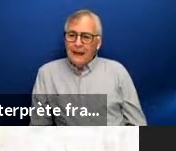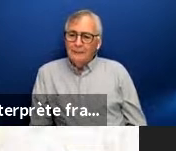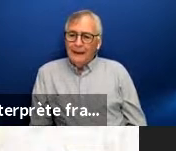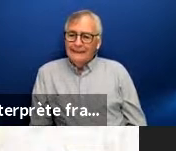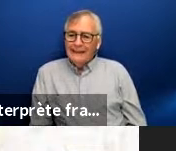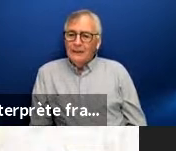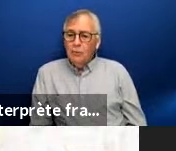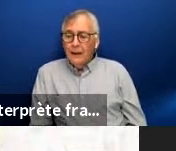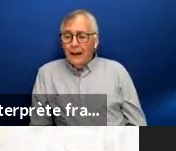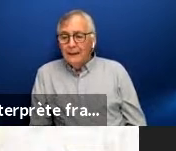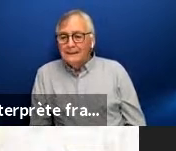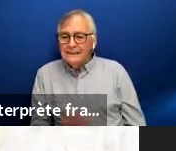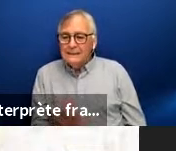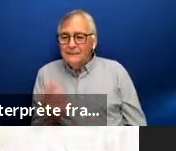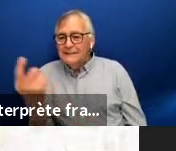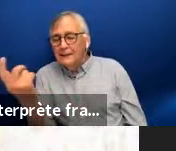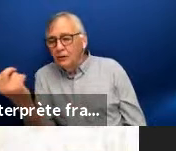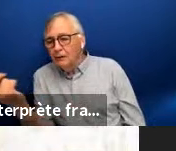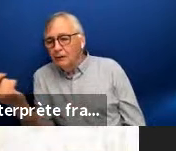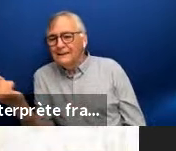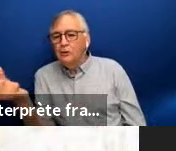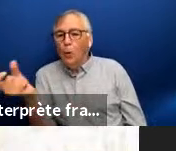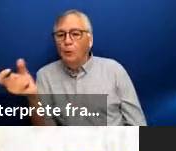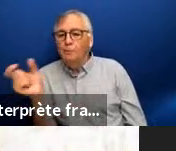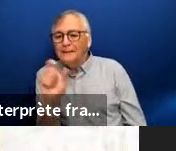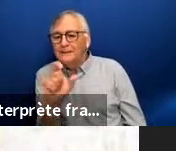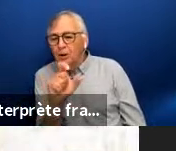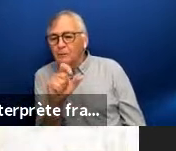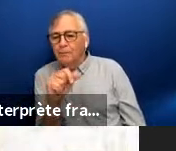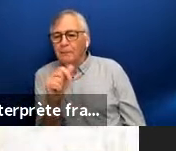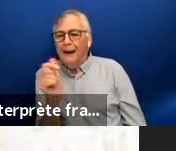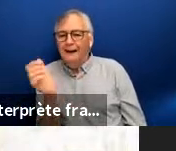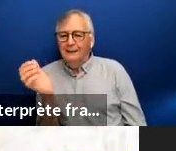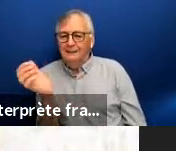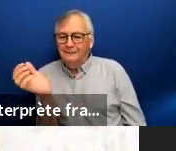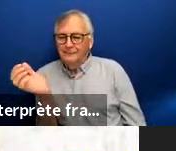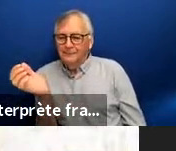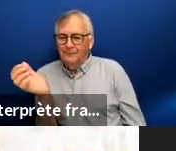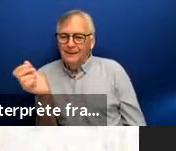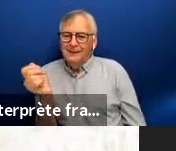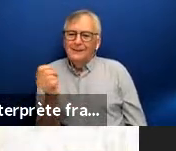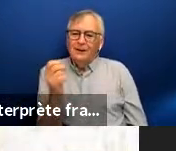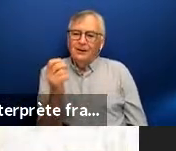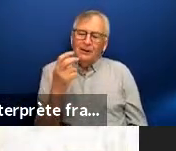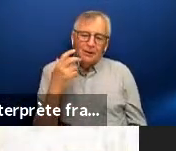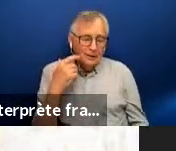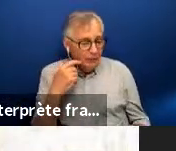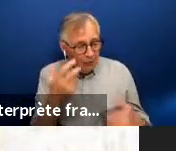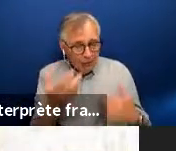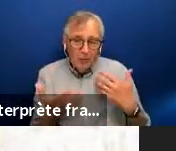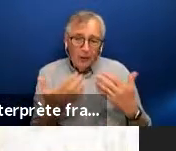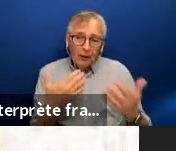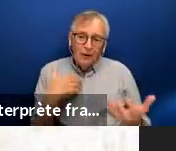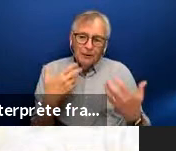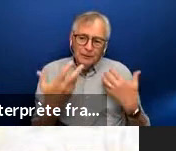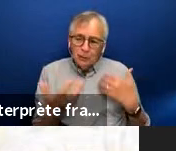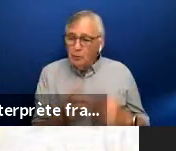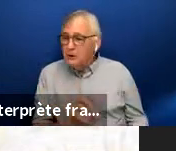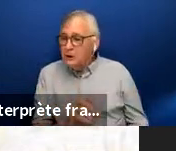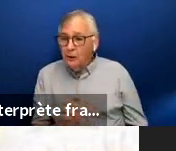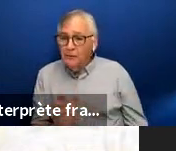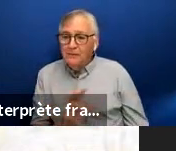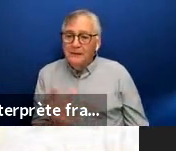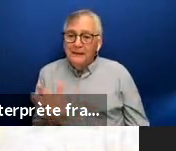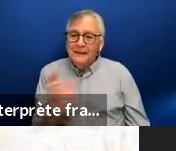Tandis qu'une table rectangulaire, c'est difficile de voir si d'autres personnes parlent. Donc, ils